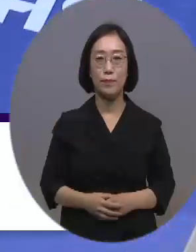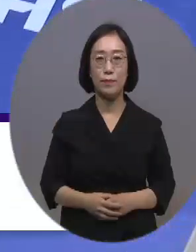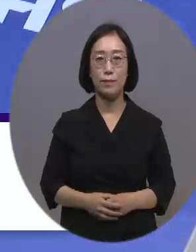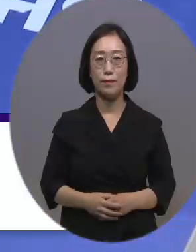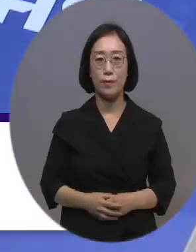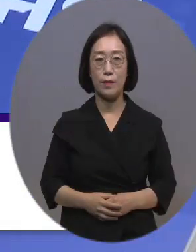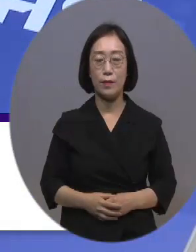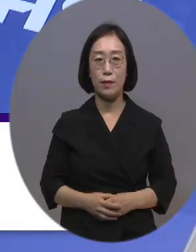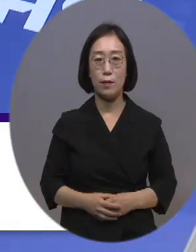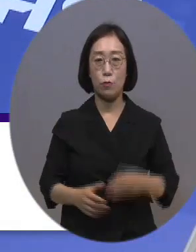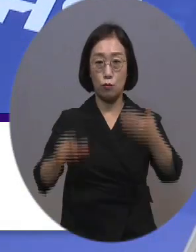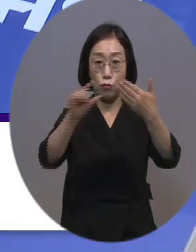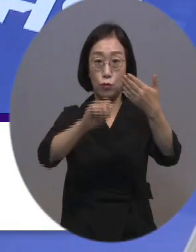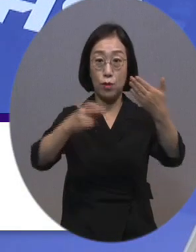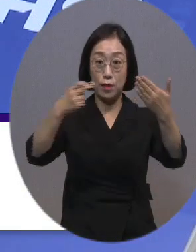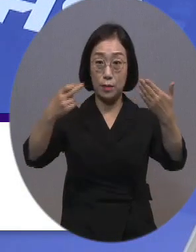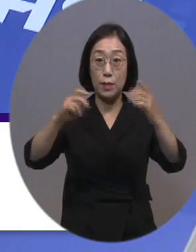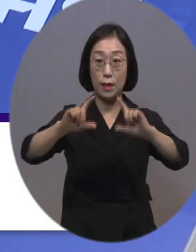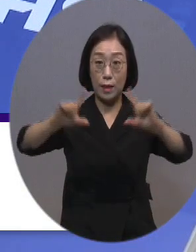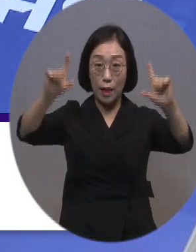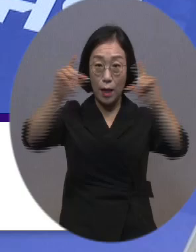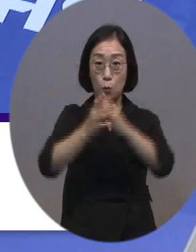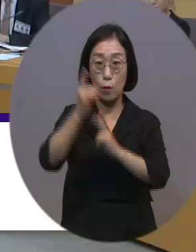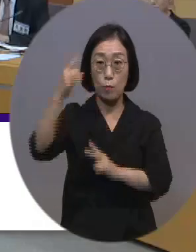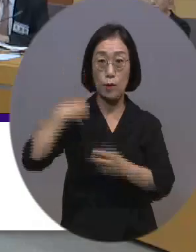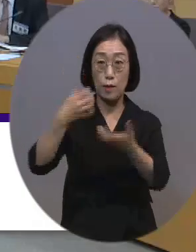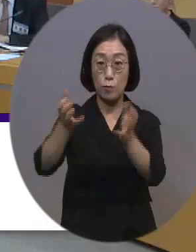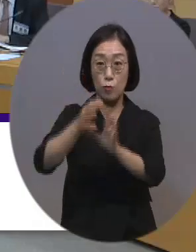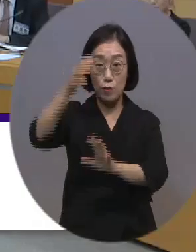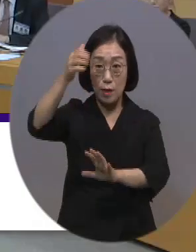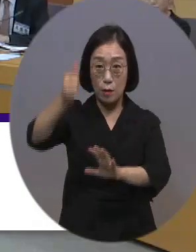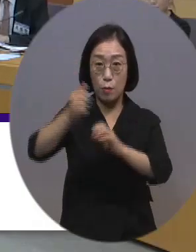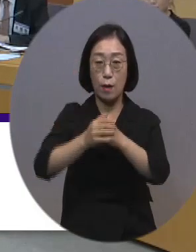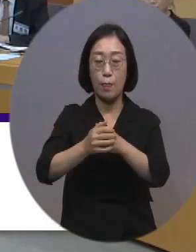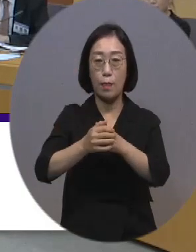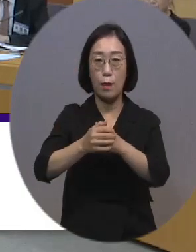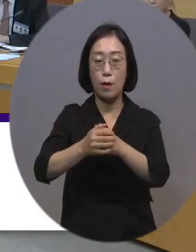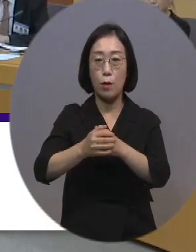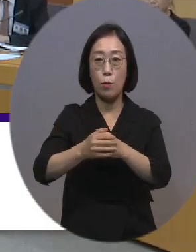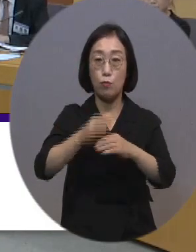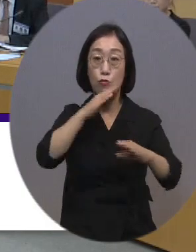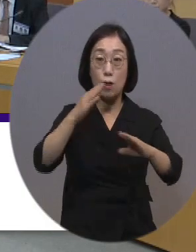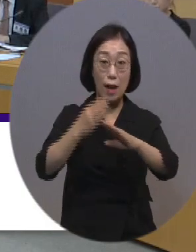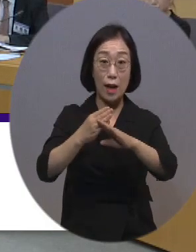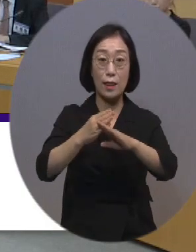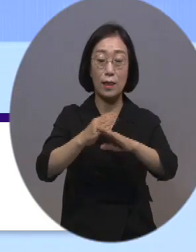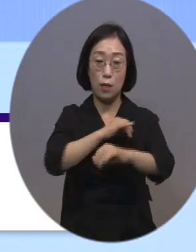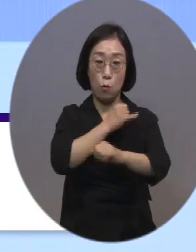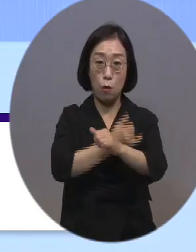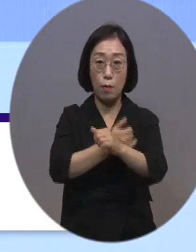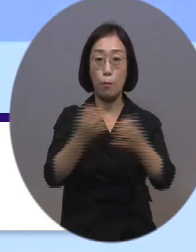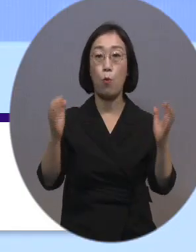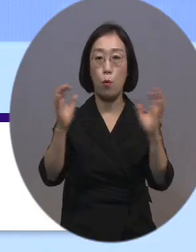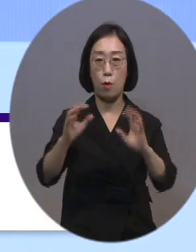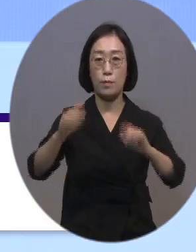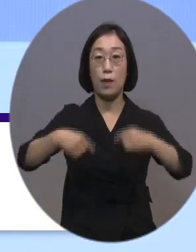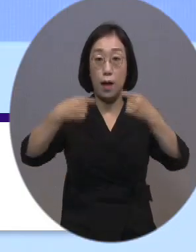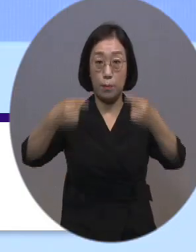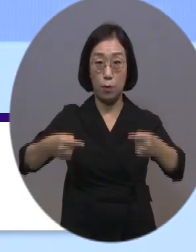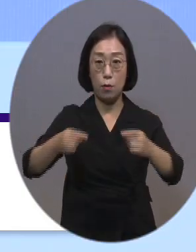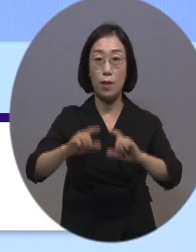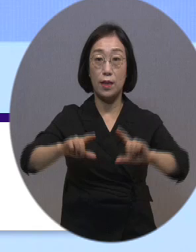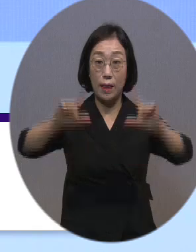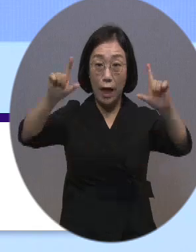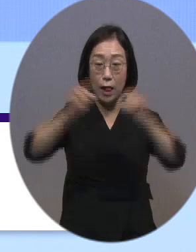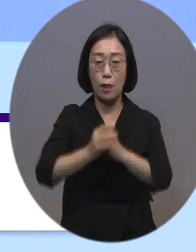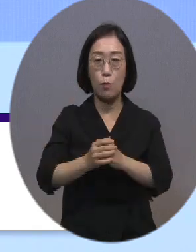지난 12일 김영호 통일부 장관은 제14회 샤이오 북한인권 포럼에 참석했습니다. 이 자리에서 김영호 장관은